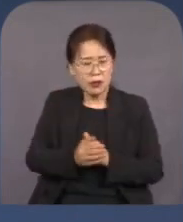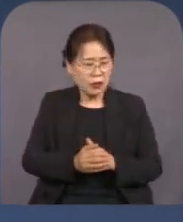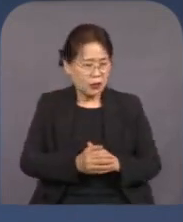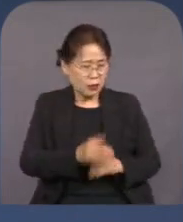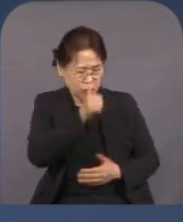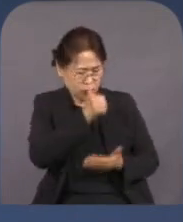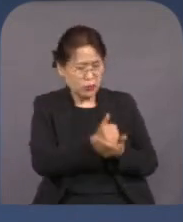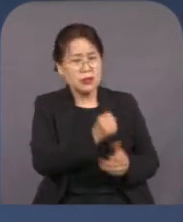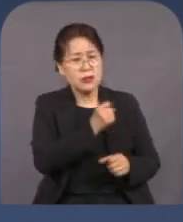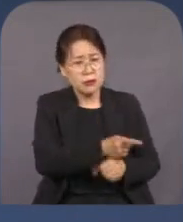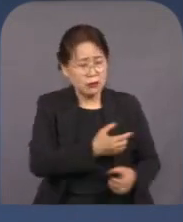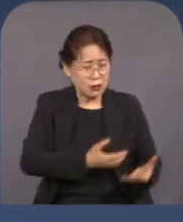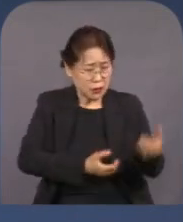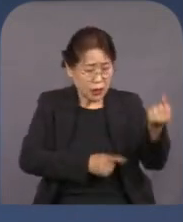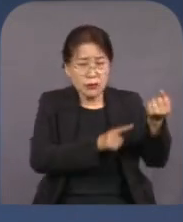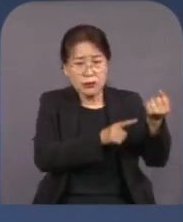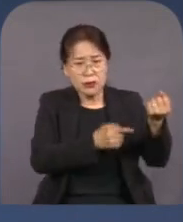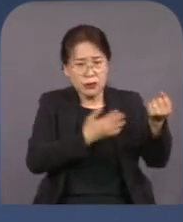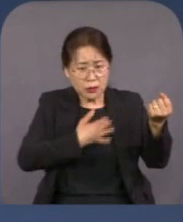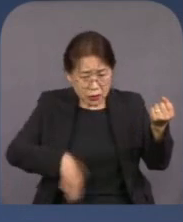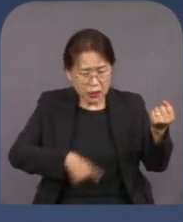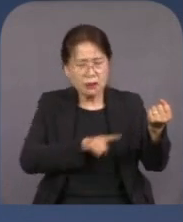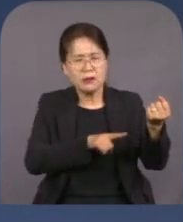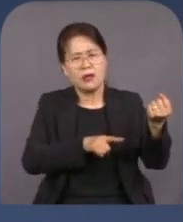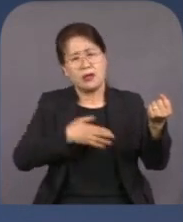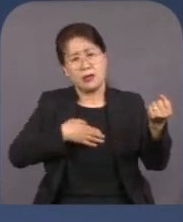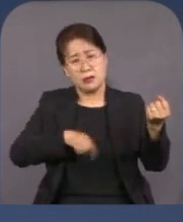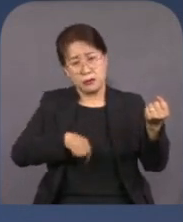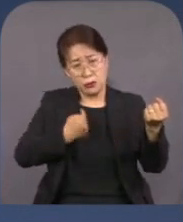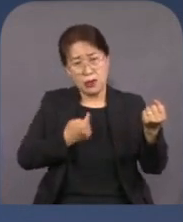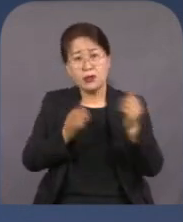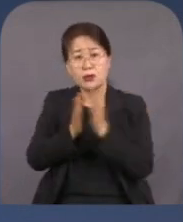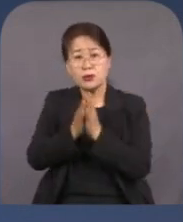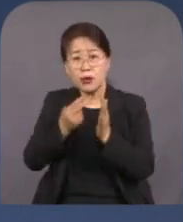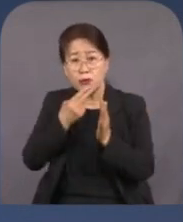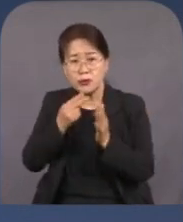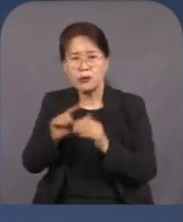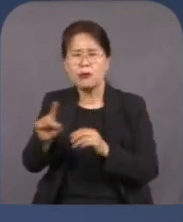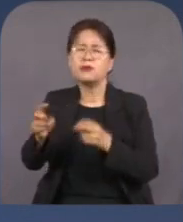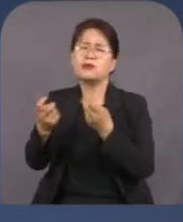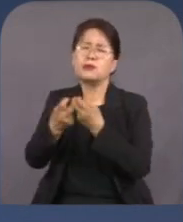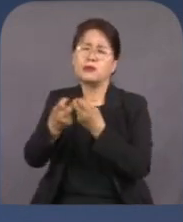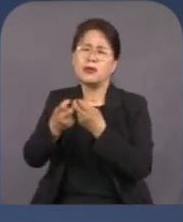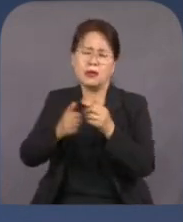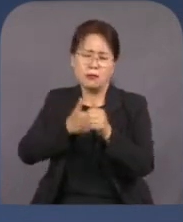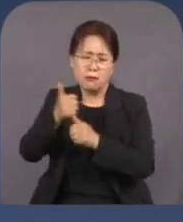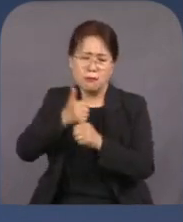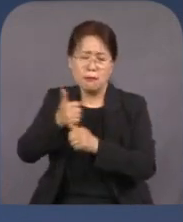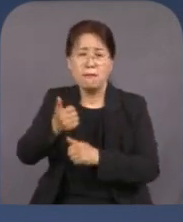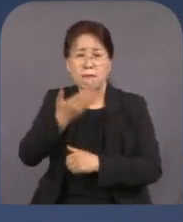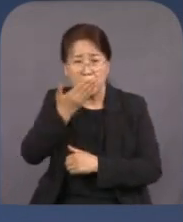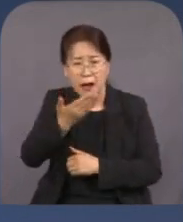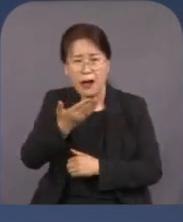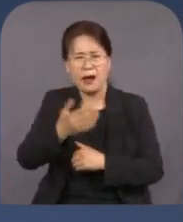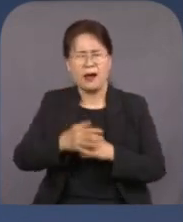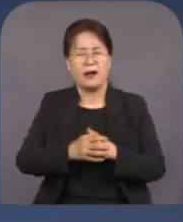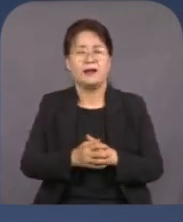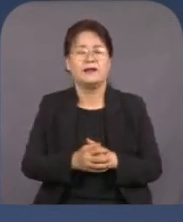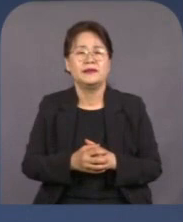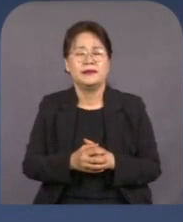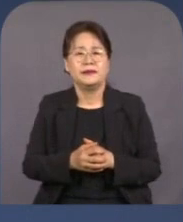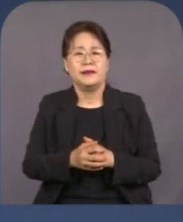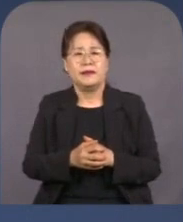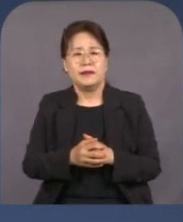또 온갖 연약함을 가지고 있는 내 자신이 기도하지 않고 어떻게 승리의 삶을 살아갈 수가 있겠습니까